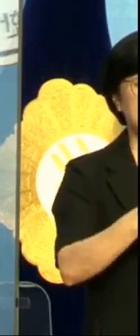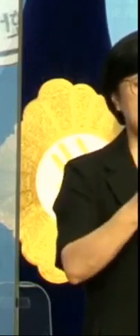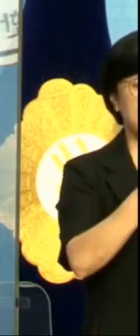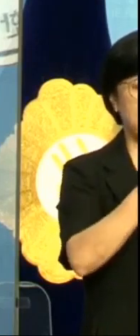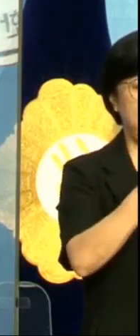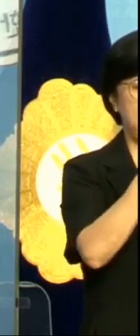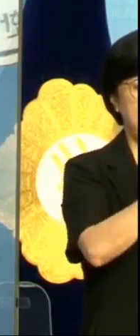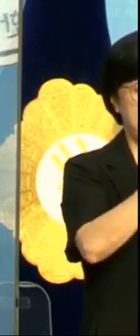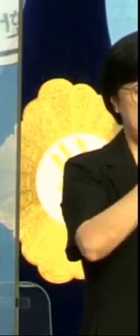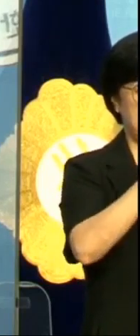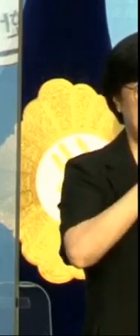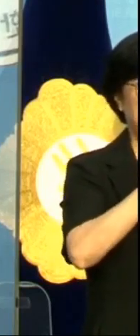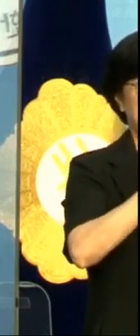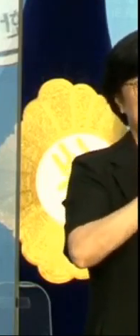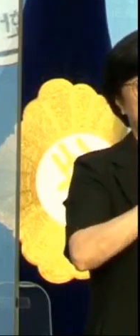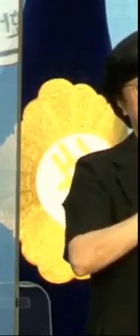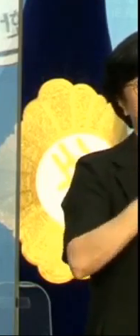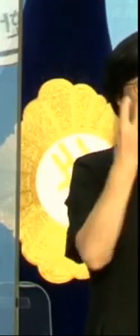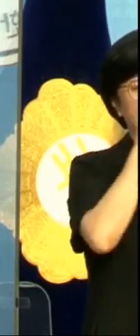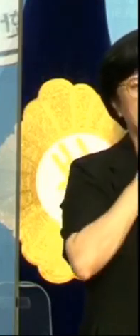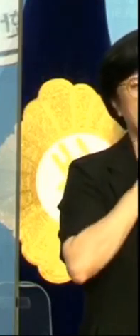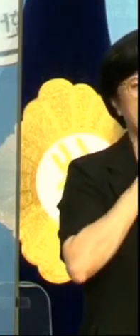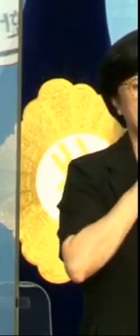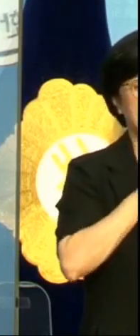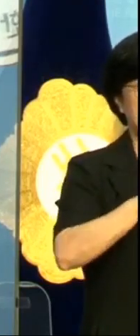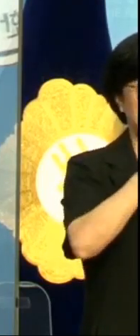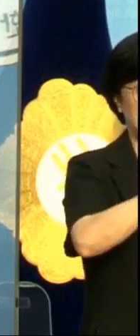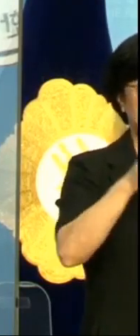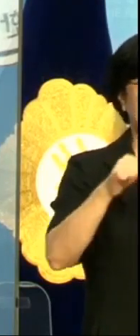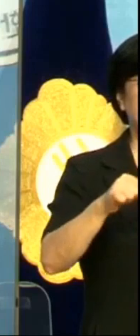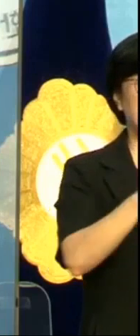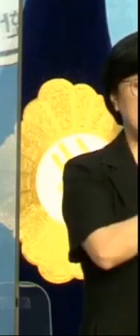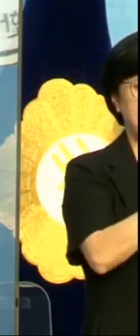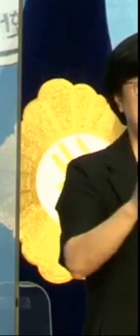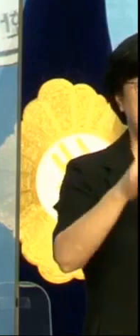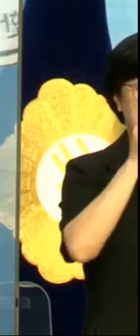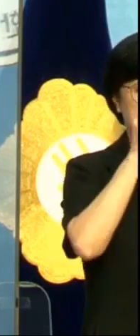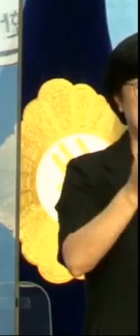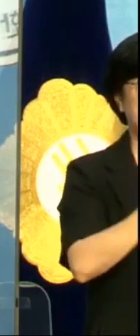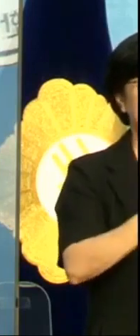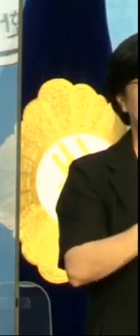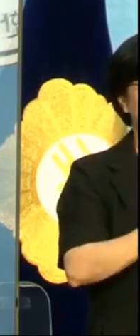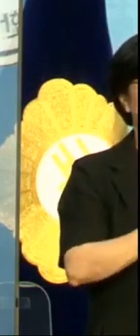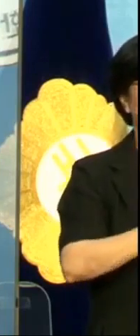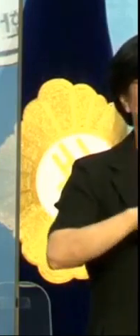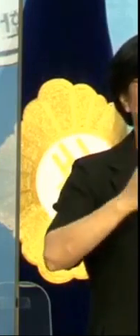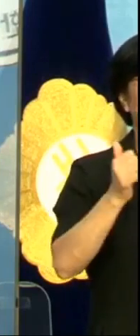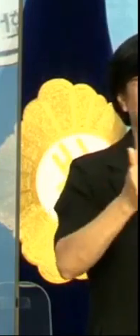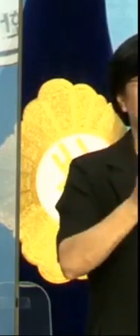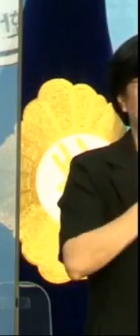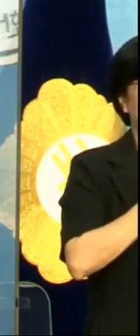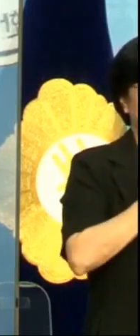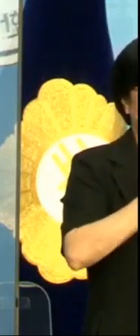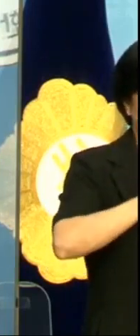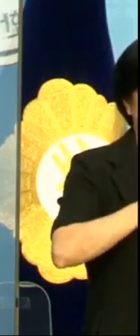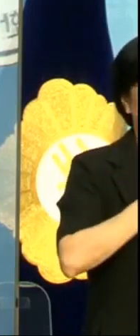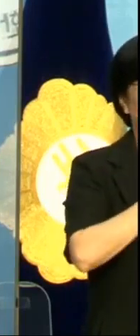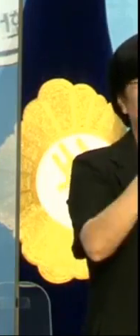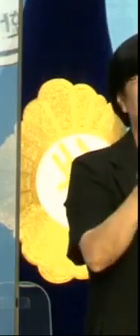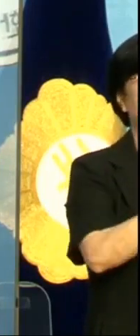검토하겠다고 밝힌 바 있습니다 이렇게 양당 교섭단체 가 적극 나서고 이준희 21대 국회에서 꼭 통과될 것을 하고